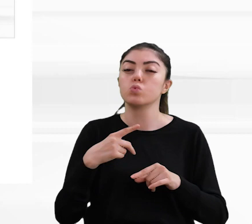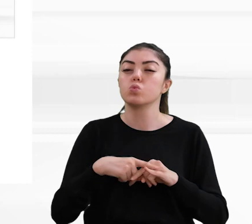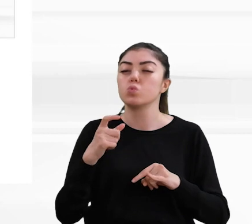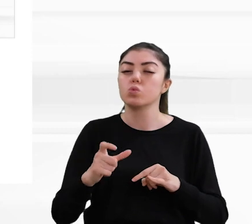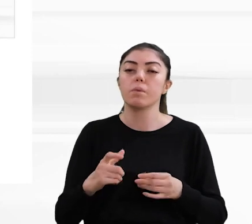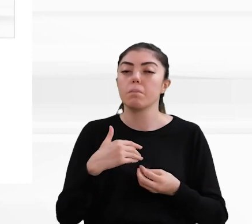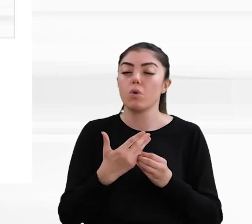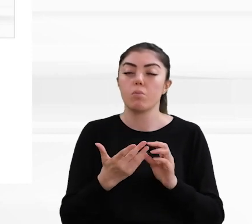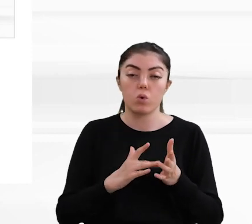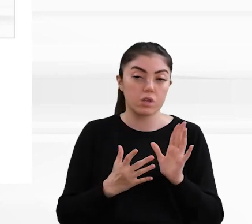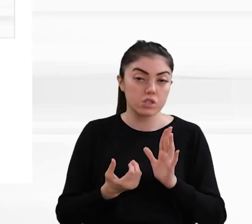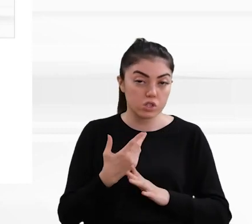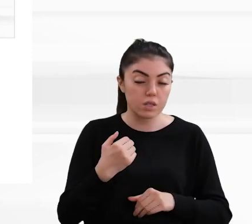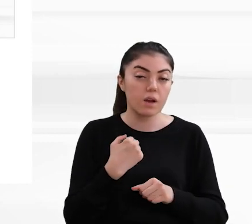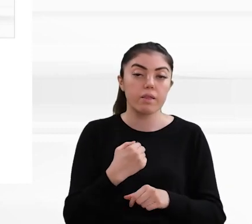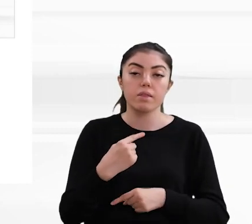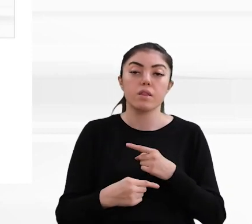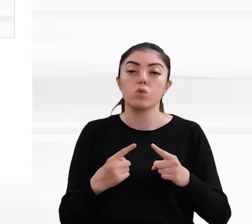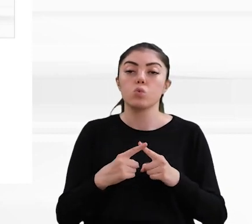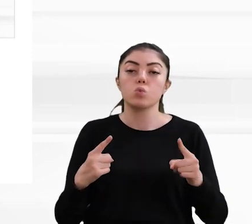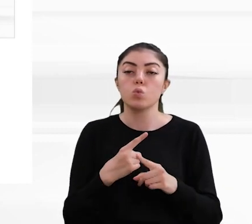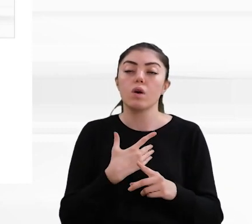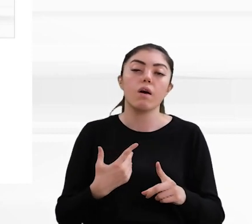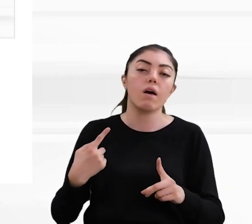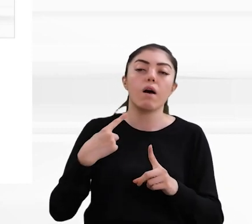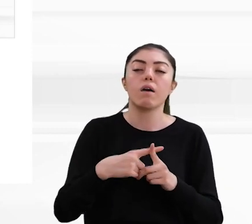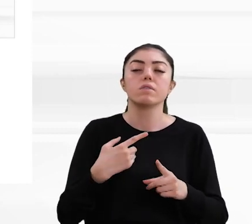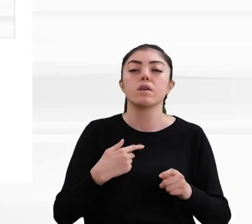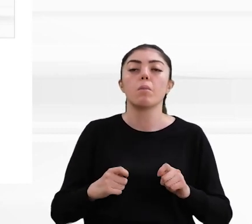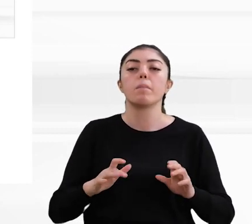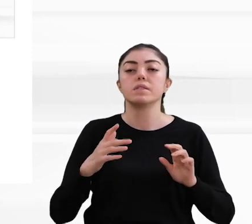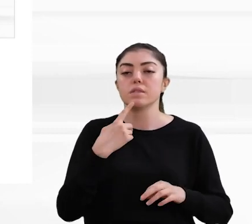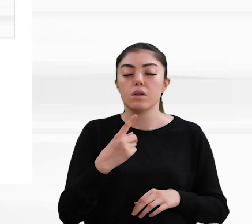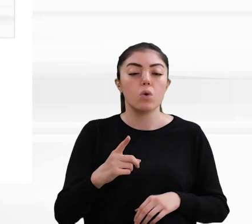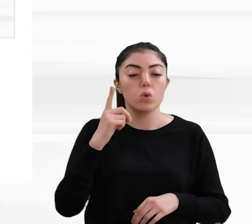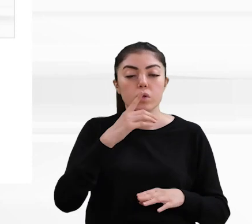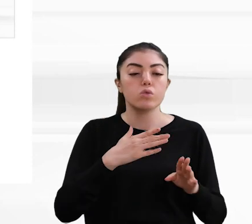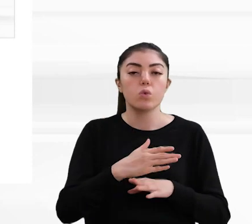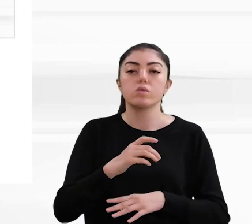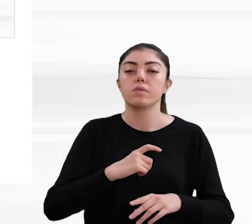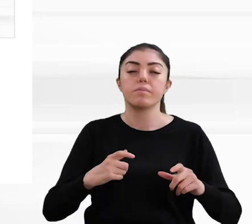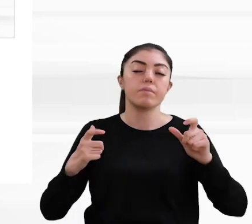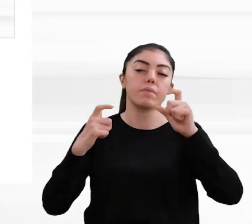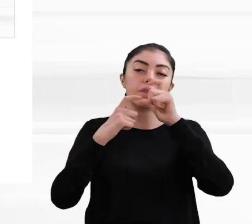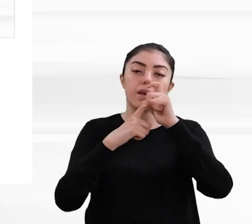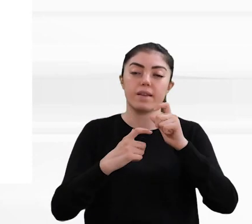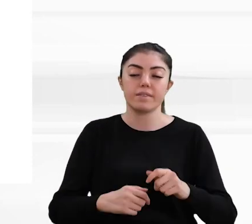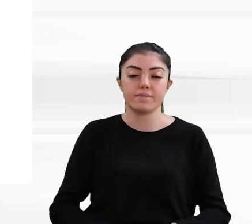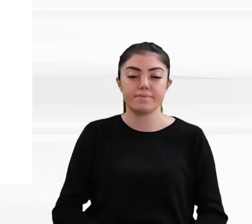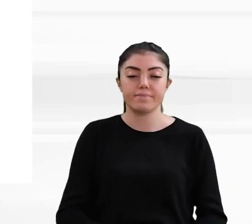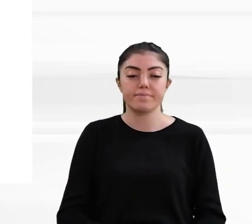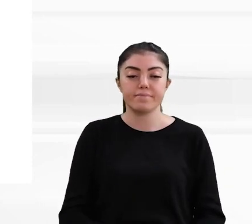hücre bölünmesi ile gerçekleştiği için genetik çeşitli katkısı olmasını bekleyemeyiz olacağımız ev